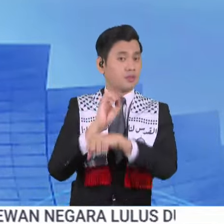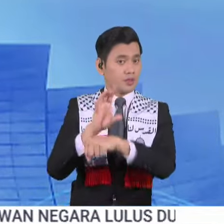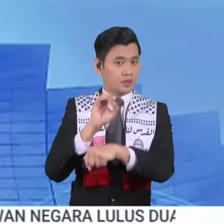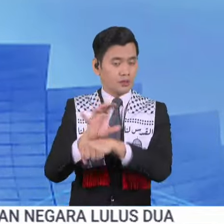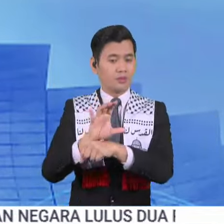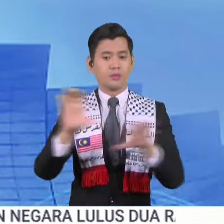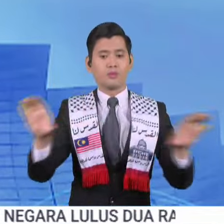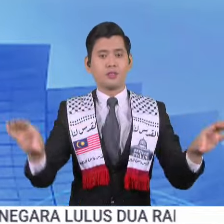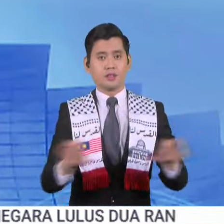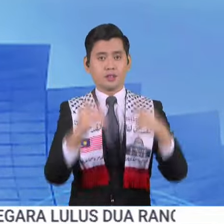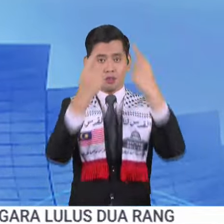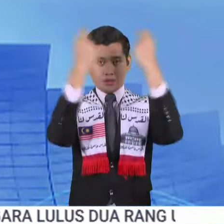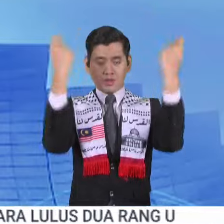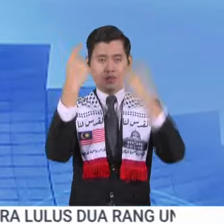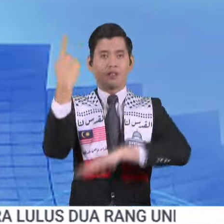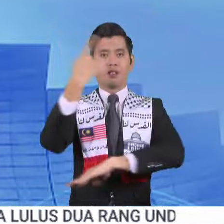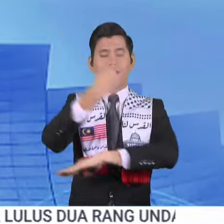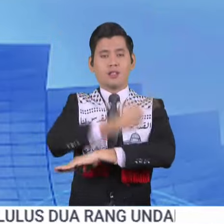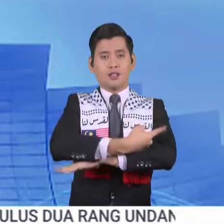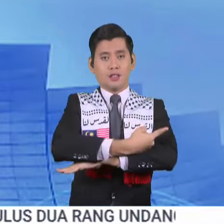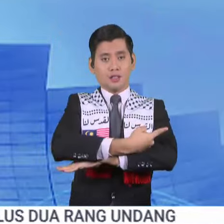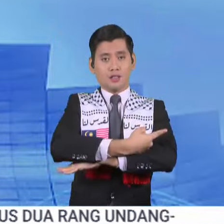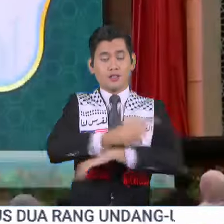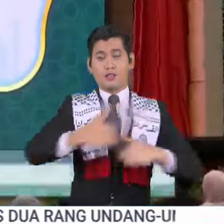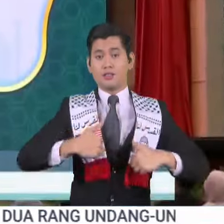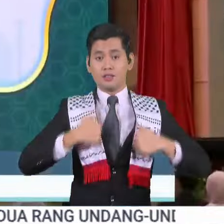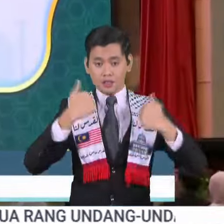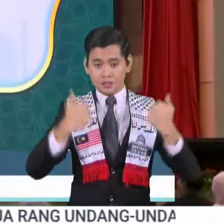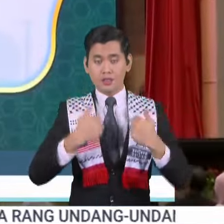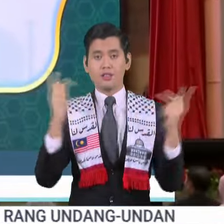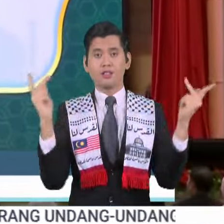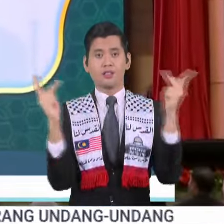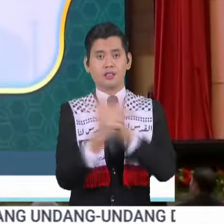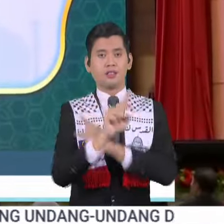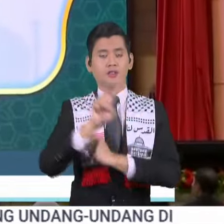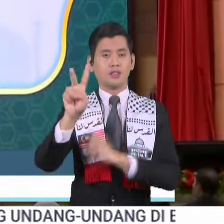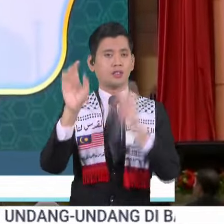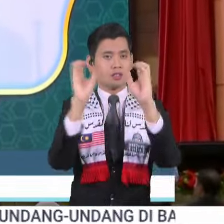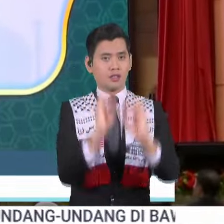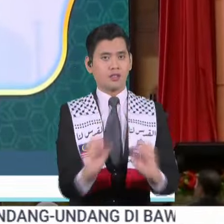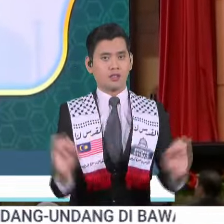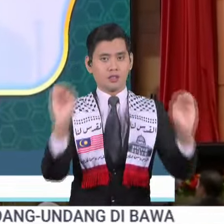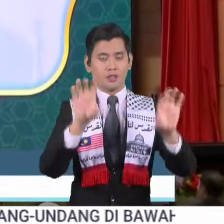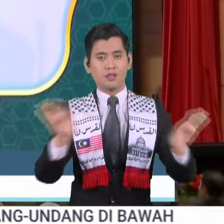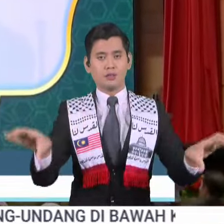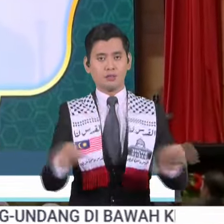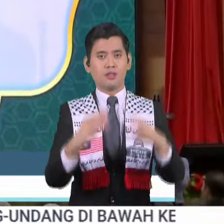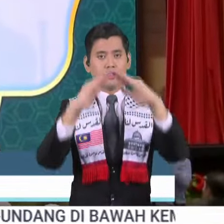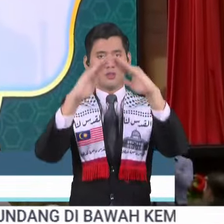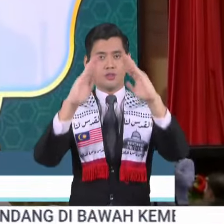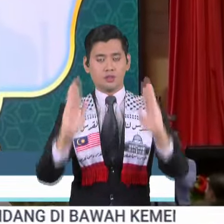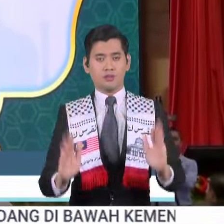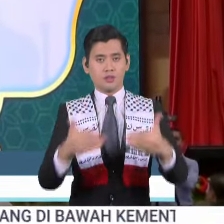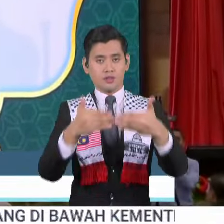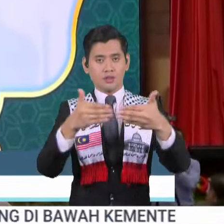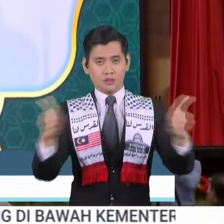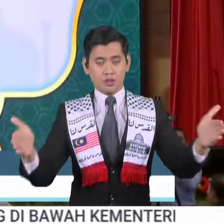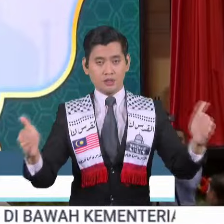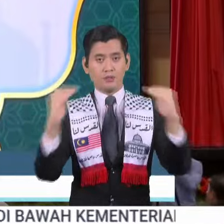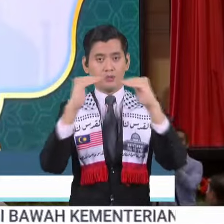bersederhana menganjurkan sambutan Hari Raya. Ini kali kedua kerajaan Madani tidak mengadakan rumah terbuka di peringkat